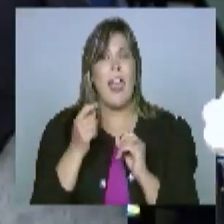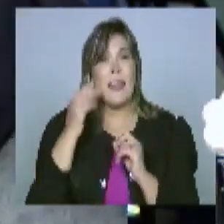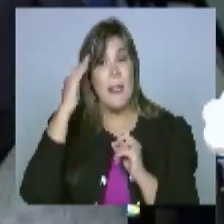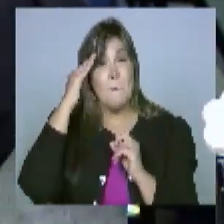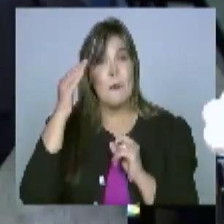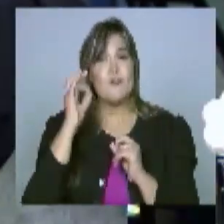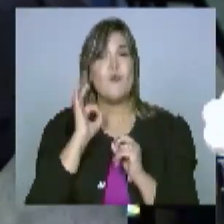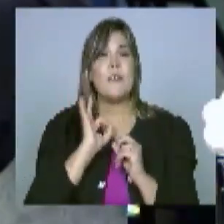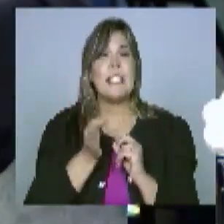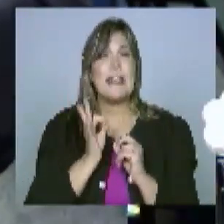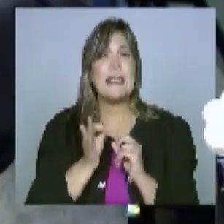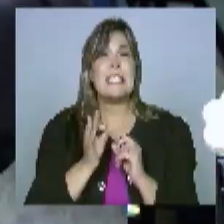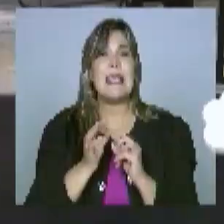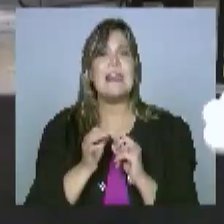لاختيار هذه الموضوعات